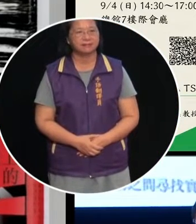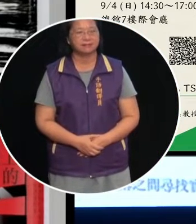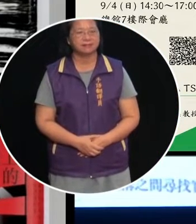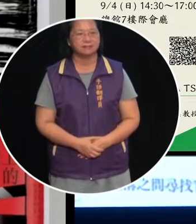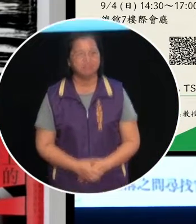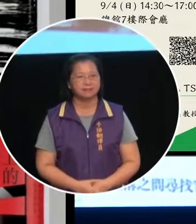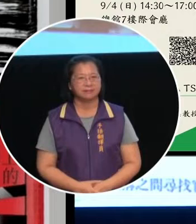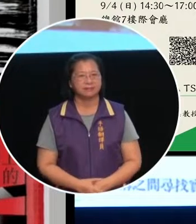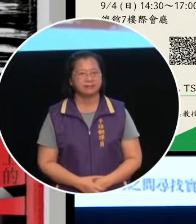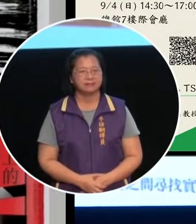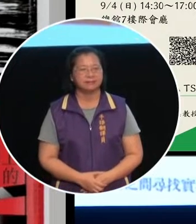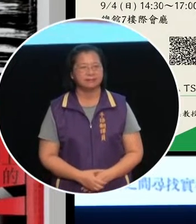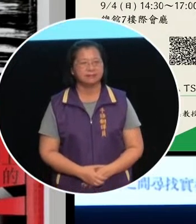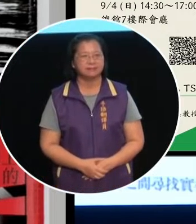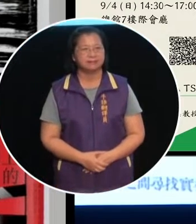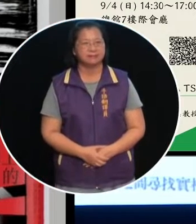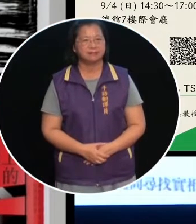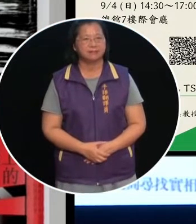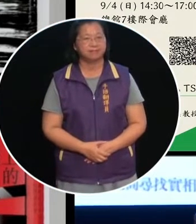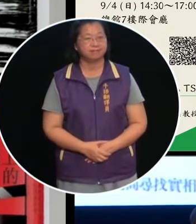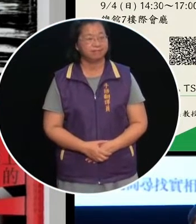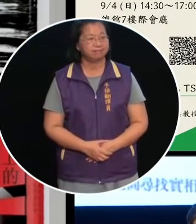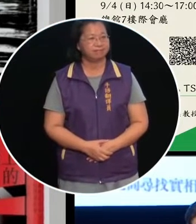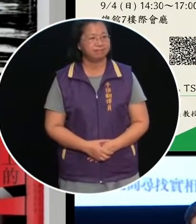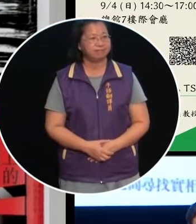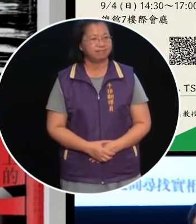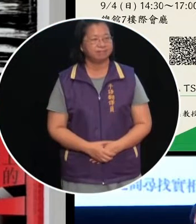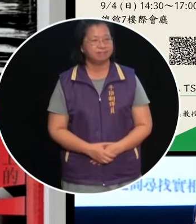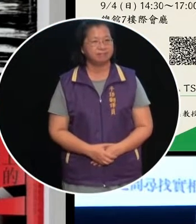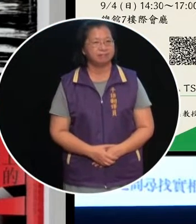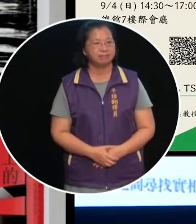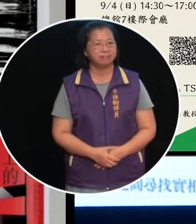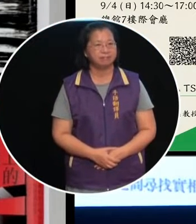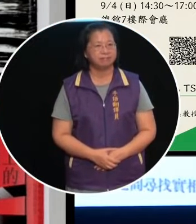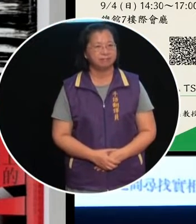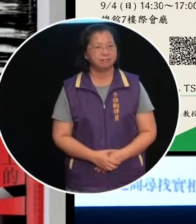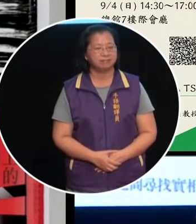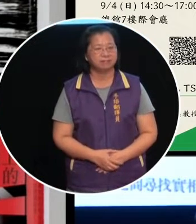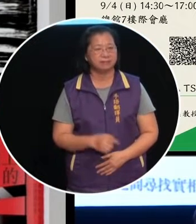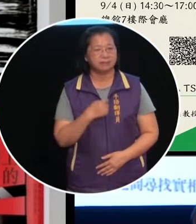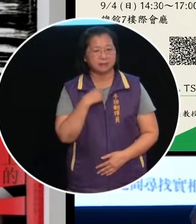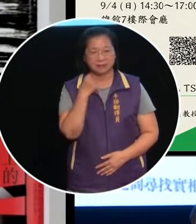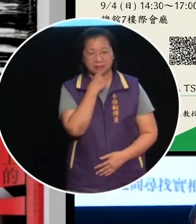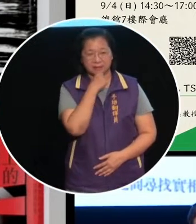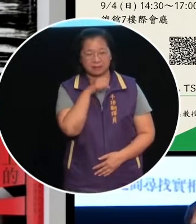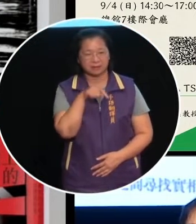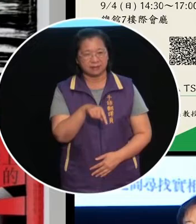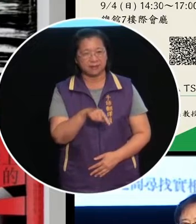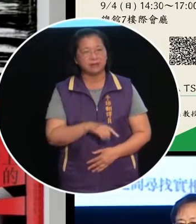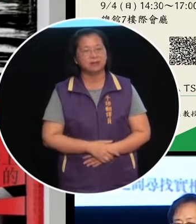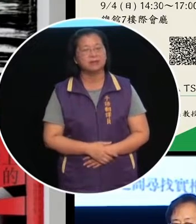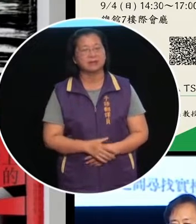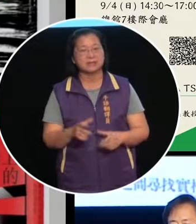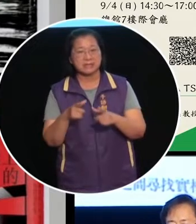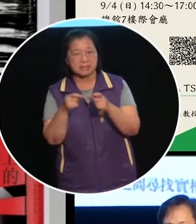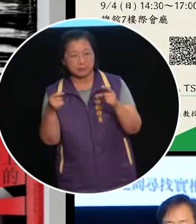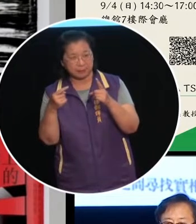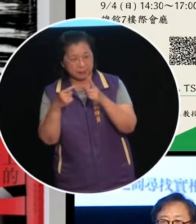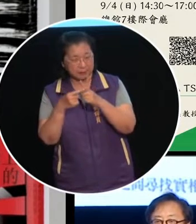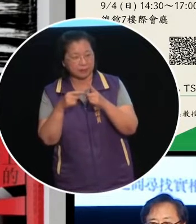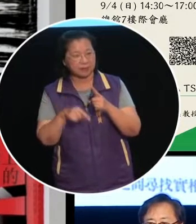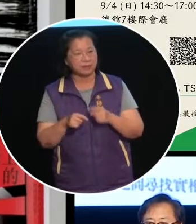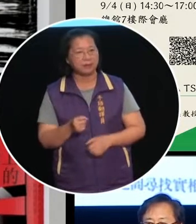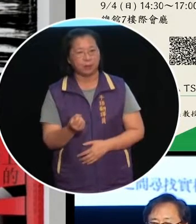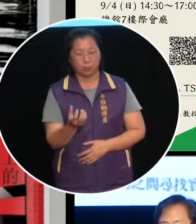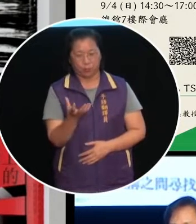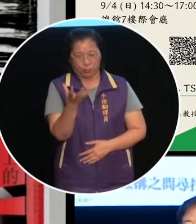的。那么就是因为当时我觉得在台湾有的言论界日本人越多